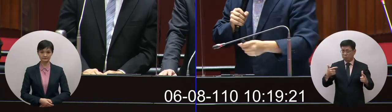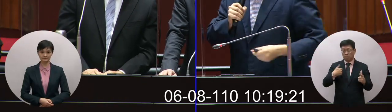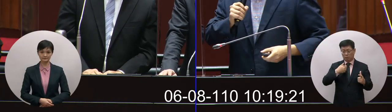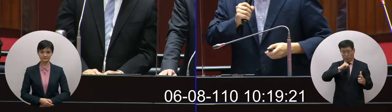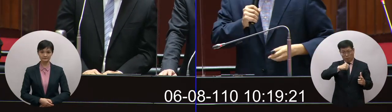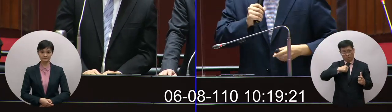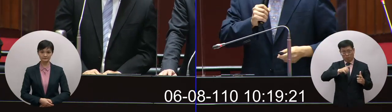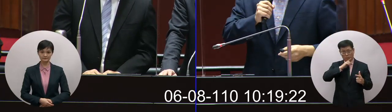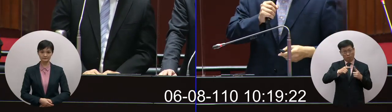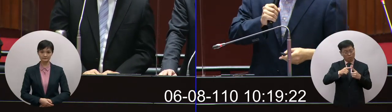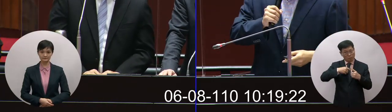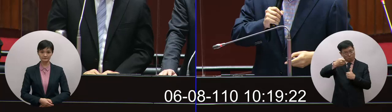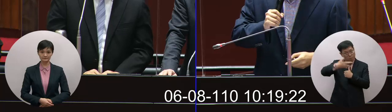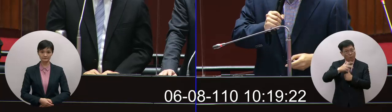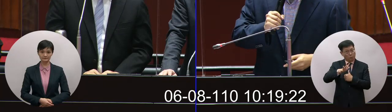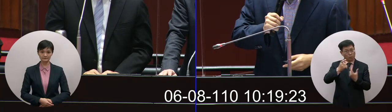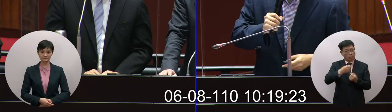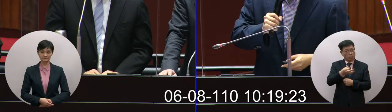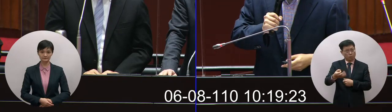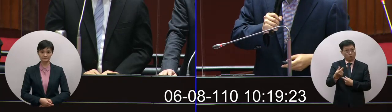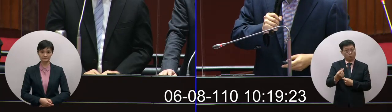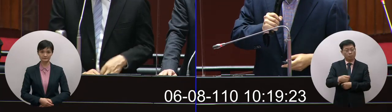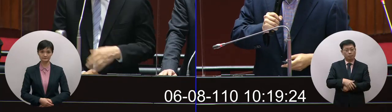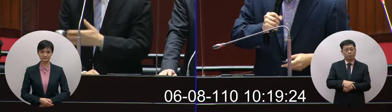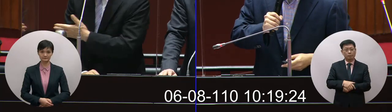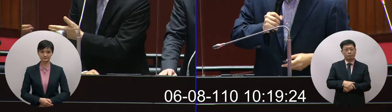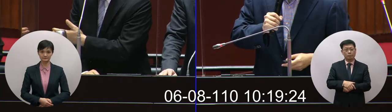国劳工的状况，是不是也是这个标准？